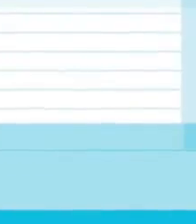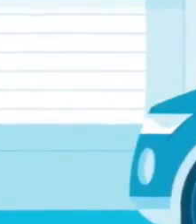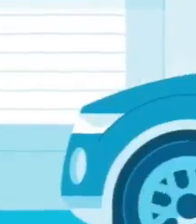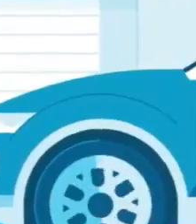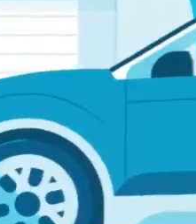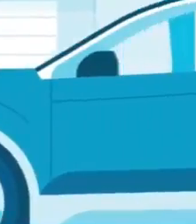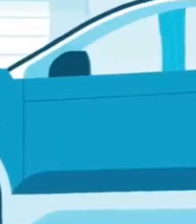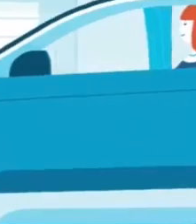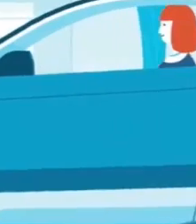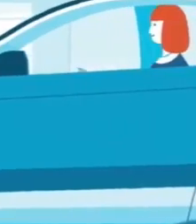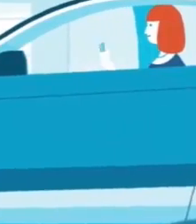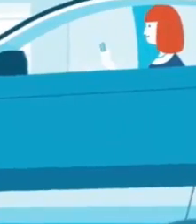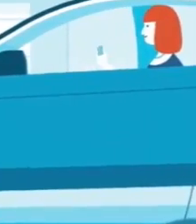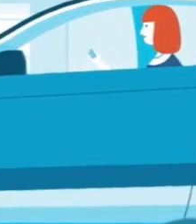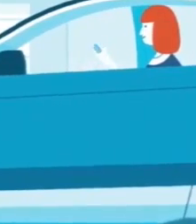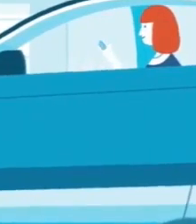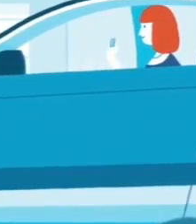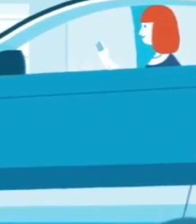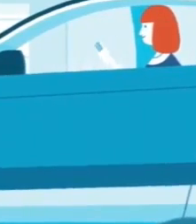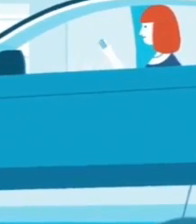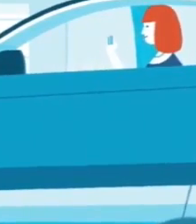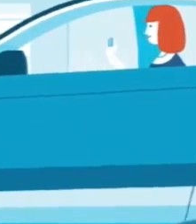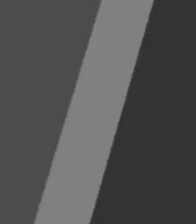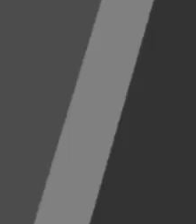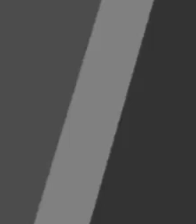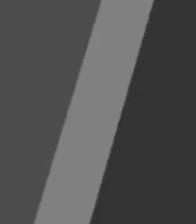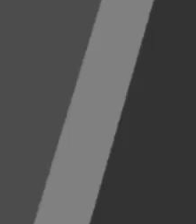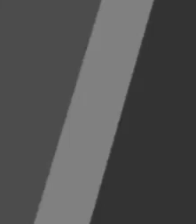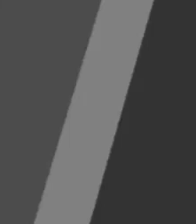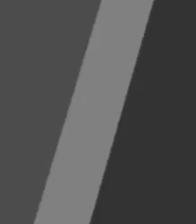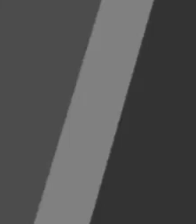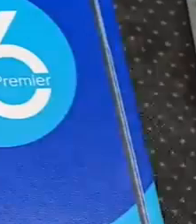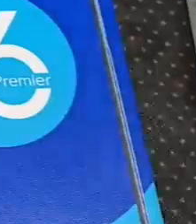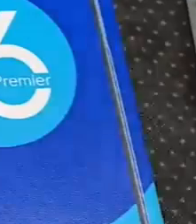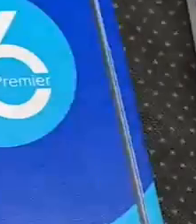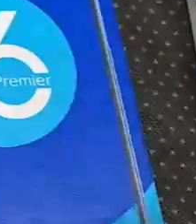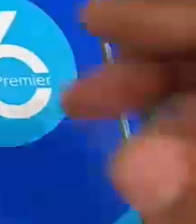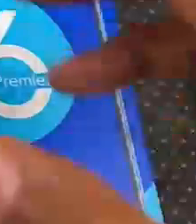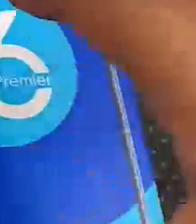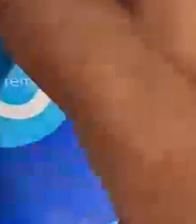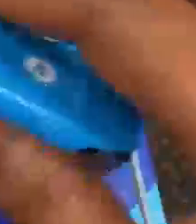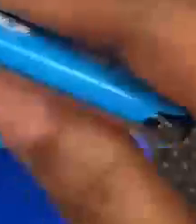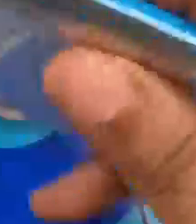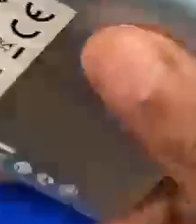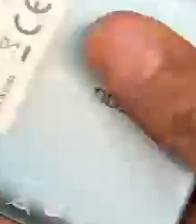Waruzi ko watumiza smartphone ya gahebuzo muri Tecno Yes Phone tukayikugeza hiwawe.